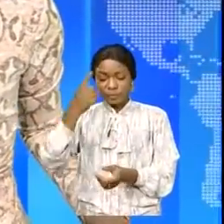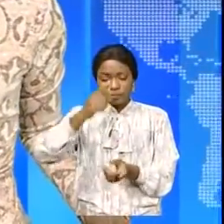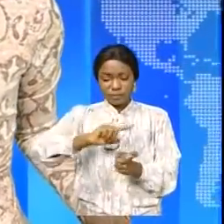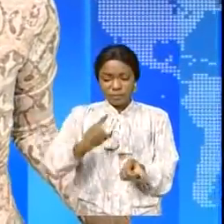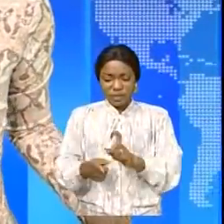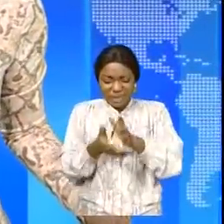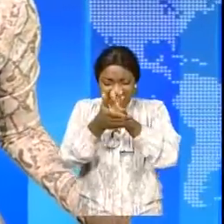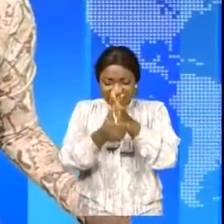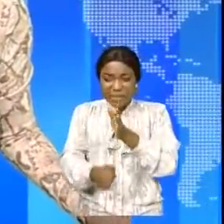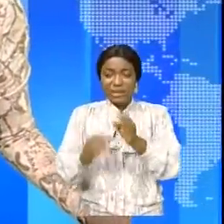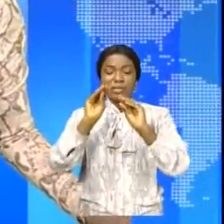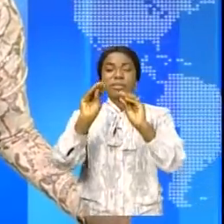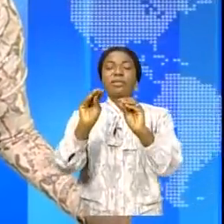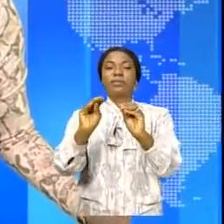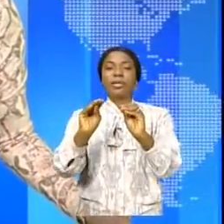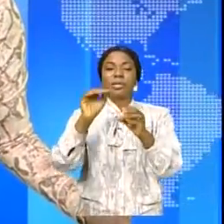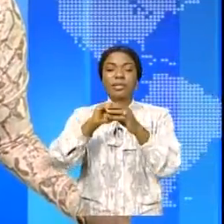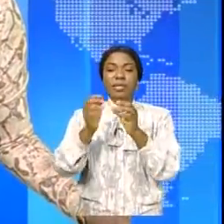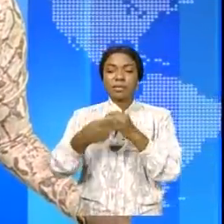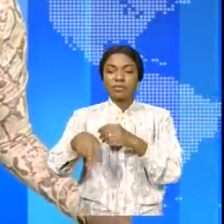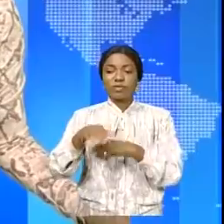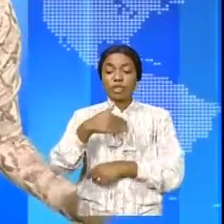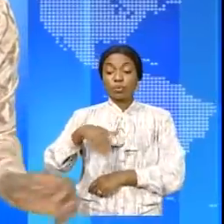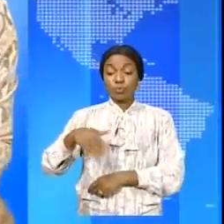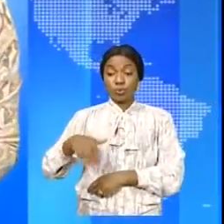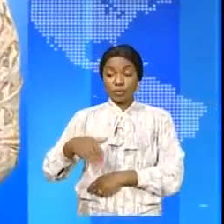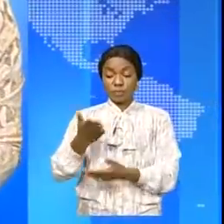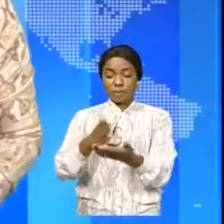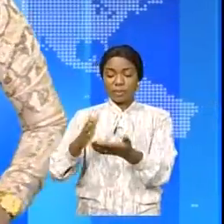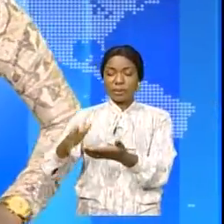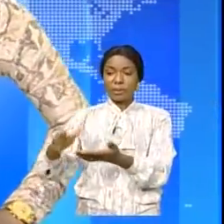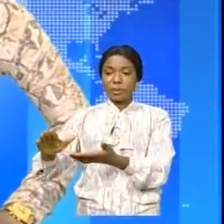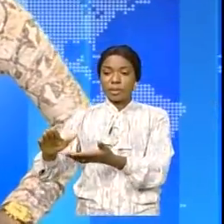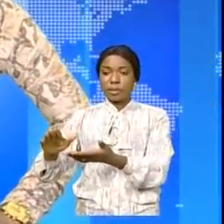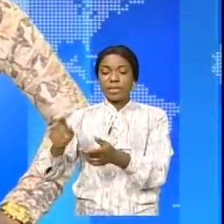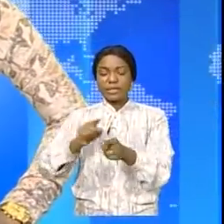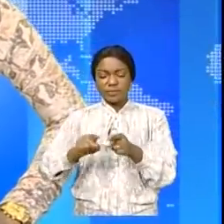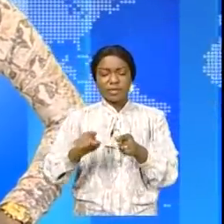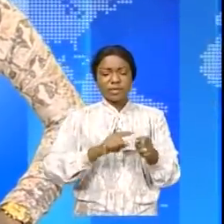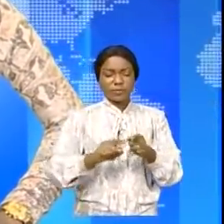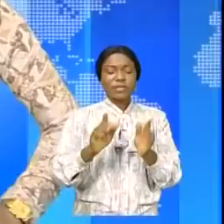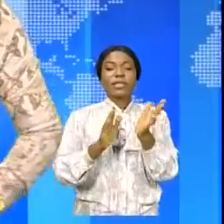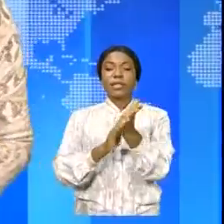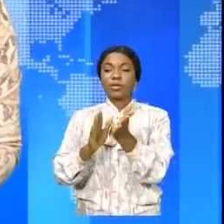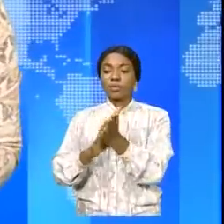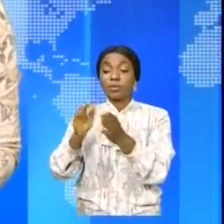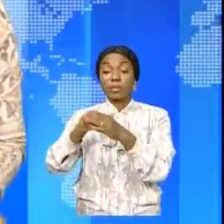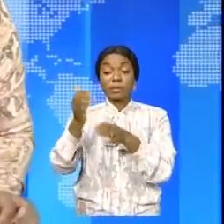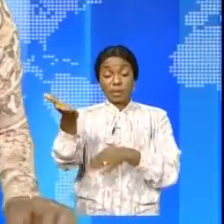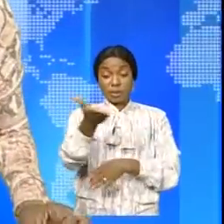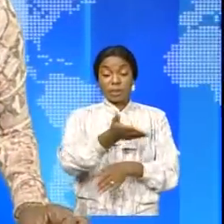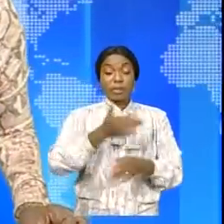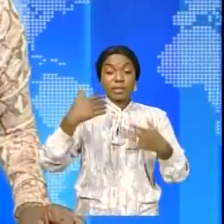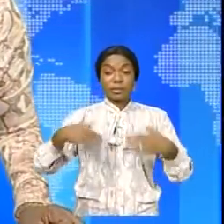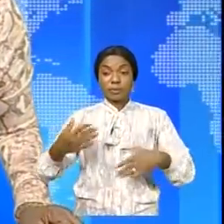qualité de l'enseignement dans la province du Kwilu ont été distribués dans différentes écoles de la place. La cérémonie a